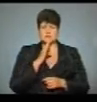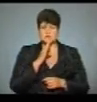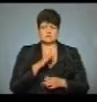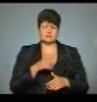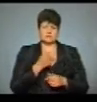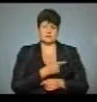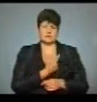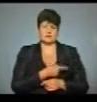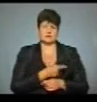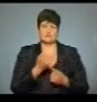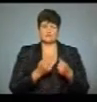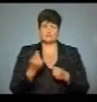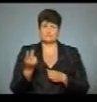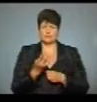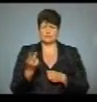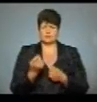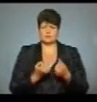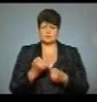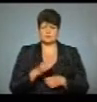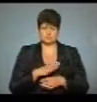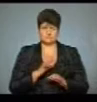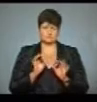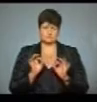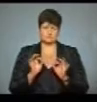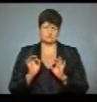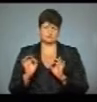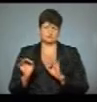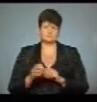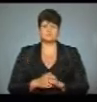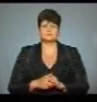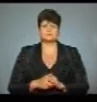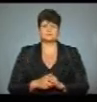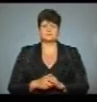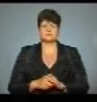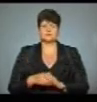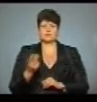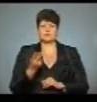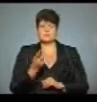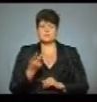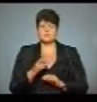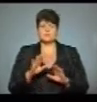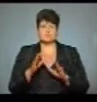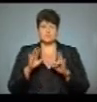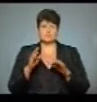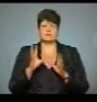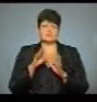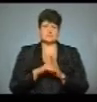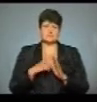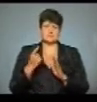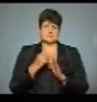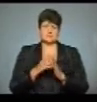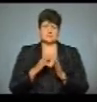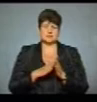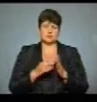лікарні. Водії обох автомобілів були тверезі, повідомив Сергій Крета. Обидві автопригоди внесли до єдиного реєстру